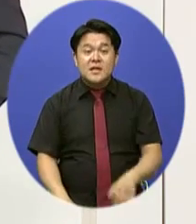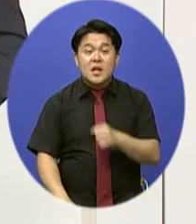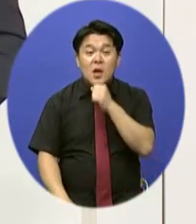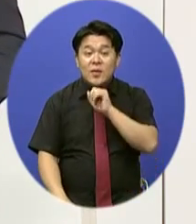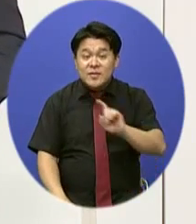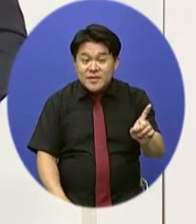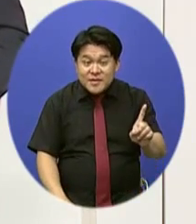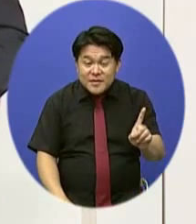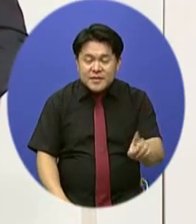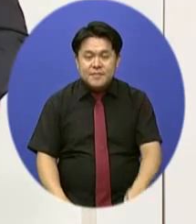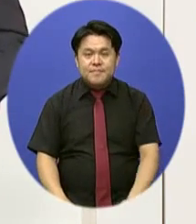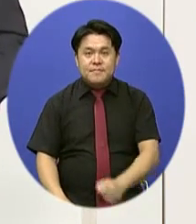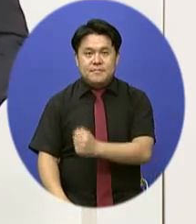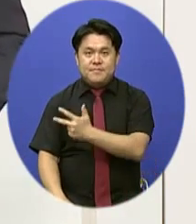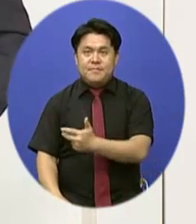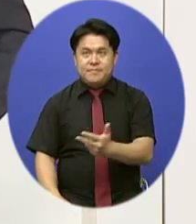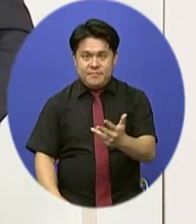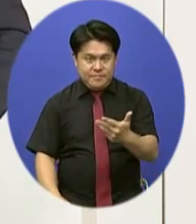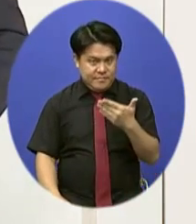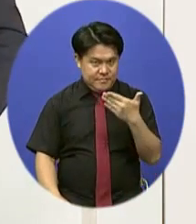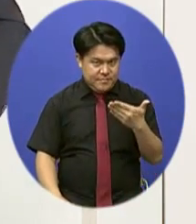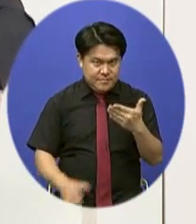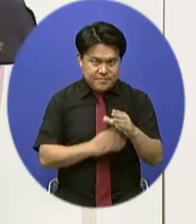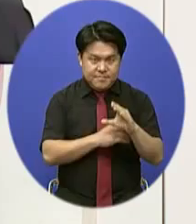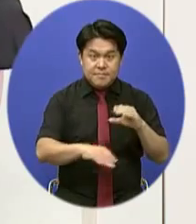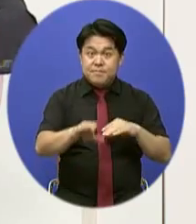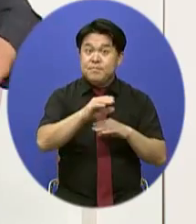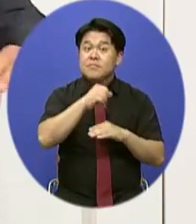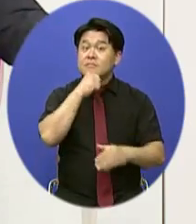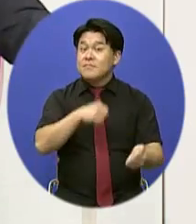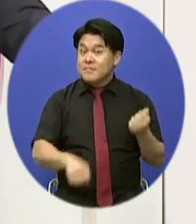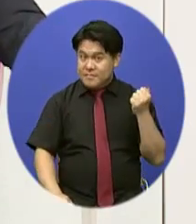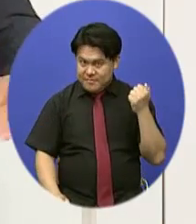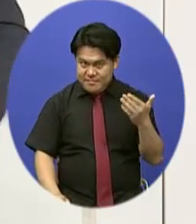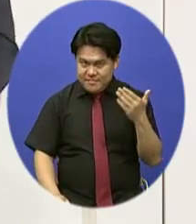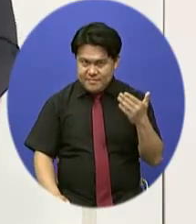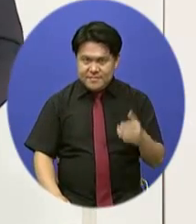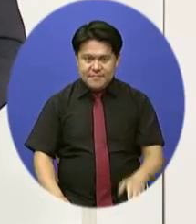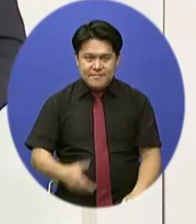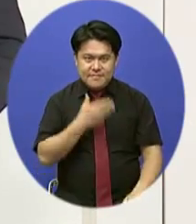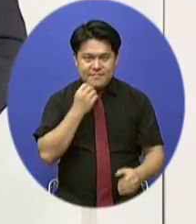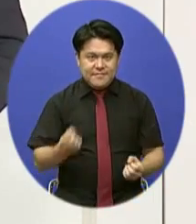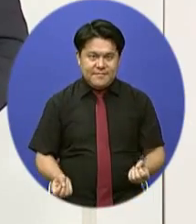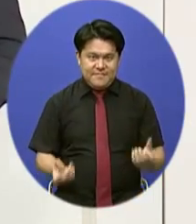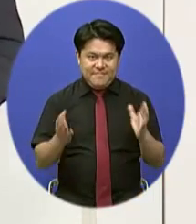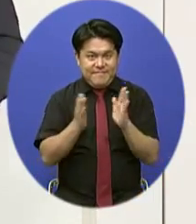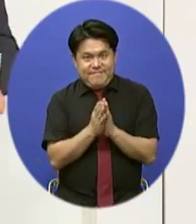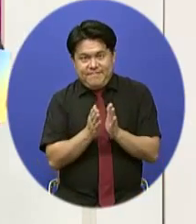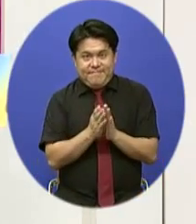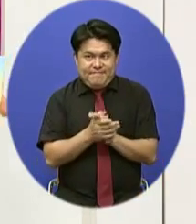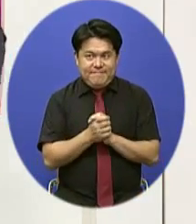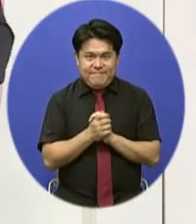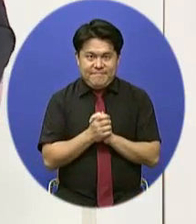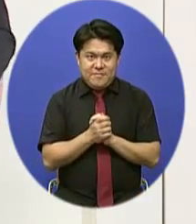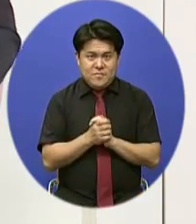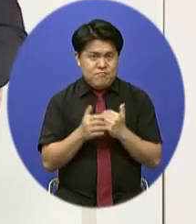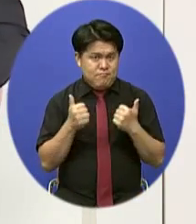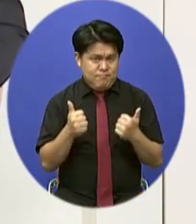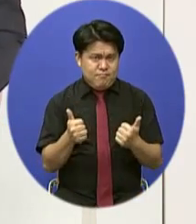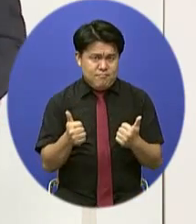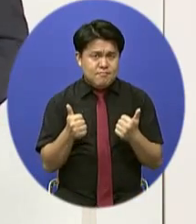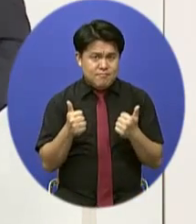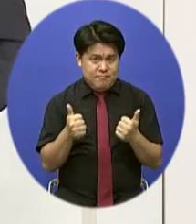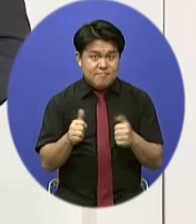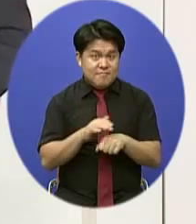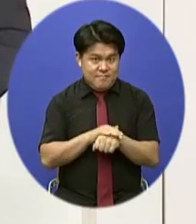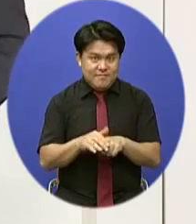볼게요. 네, 함께 네. 보죠. 네. 7점, 8점, 9점, 보너스 9점 네. 축하드립니다. 야, 감사합니다. 너무